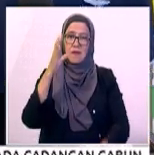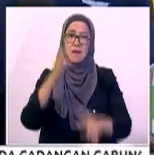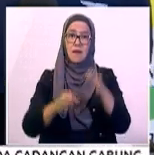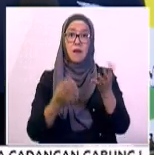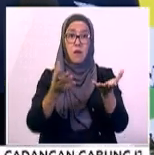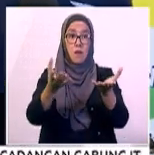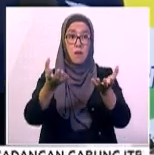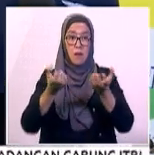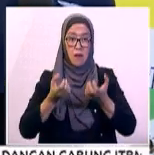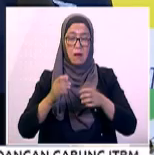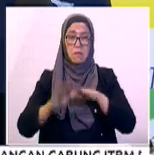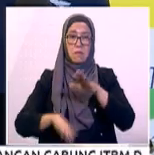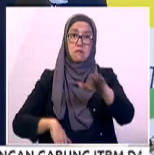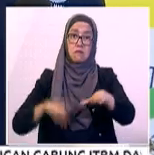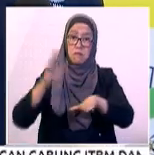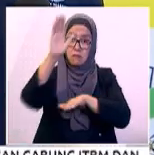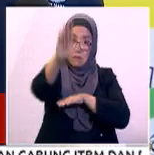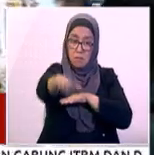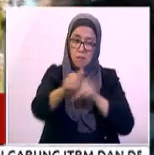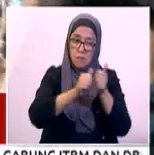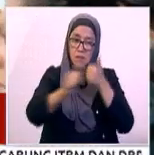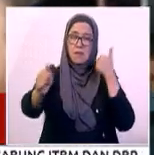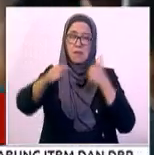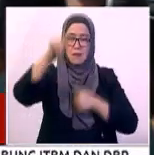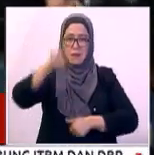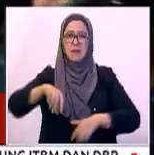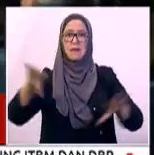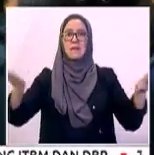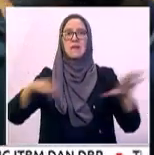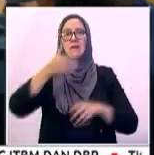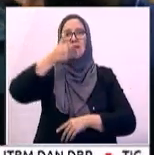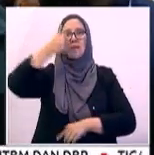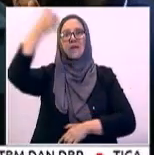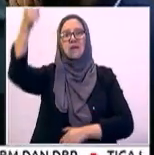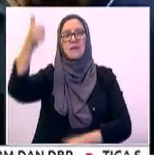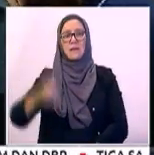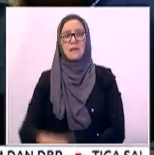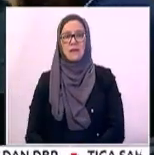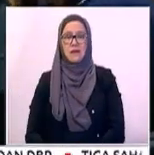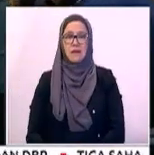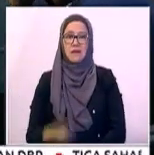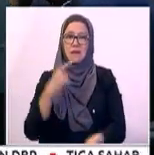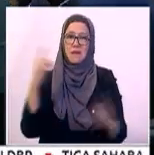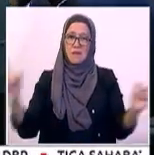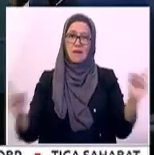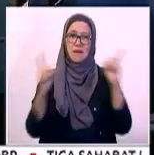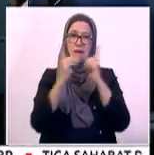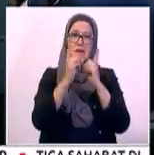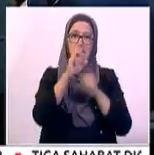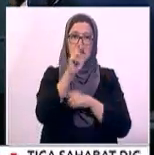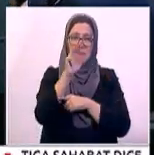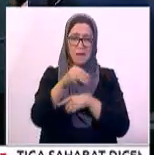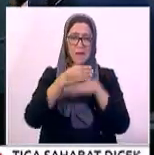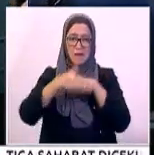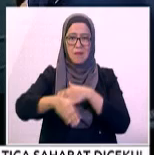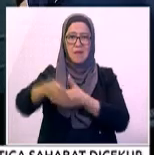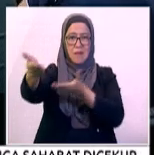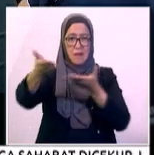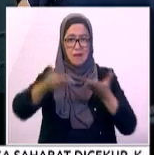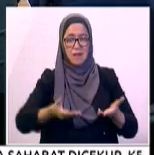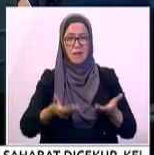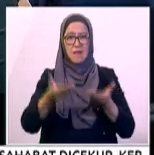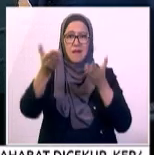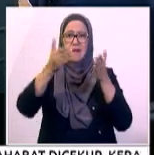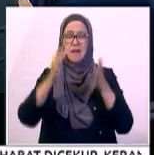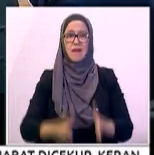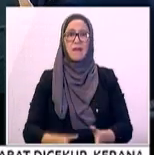jauh, kami kena buat yang lebih baik. Mereka ditemui RTM selepas menjadi tetamu di konti radio Kedah